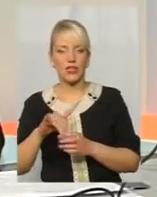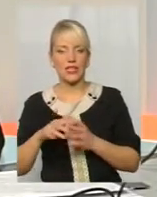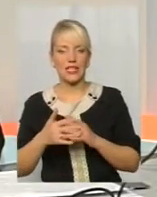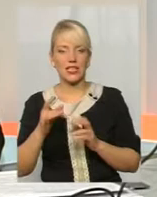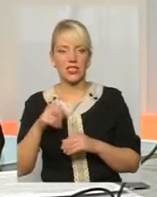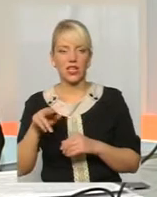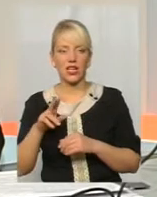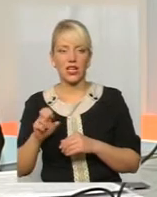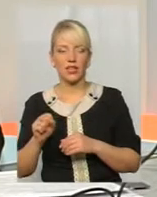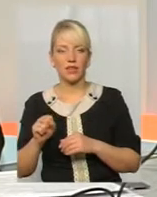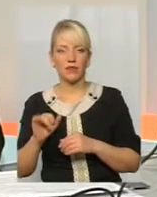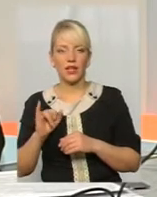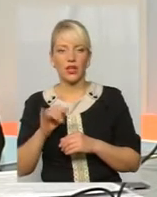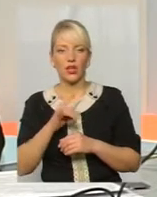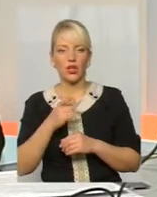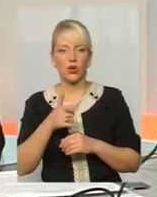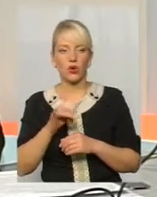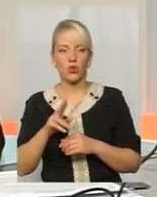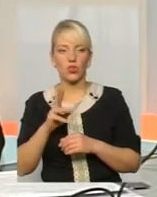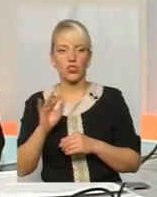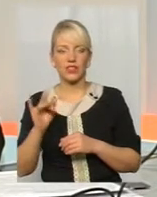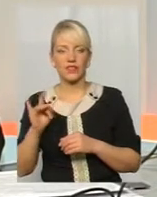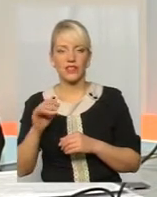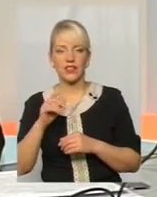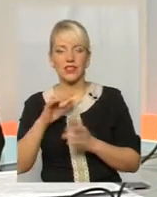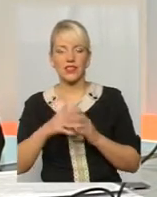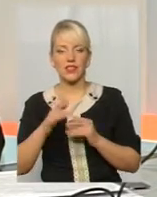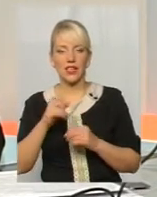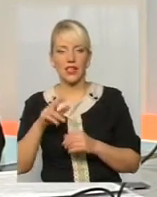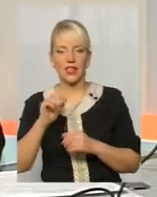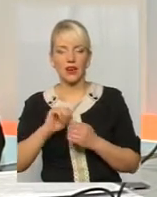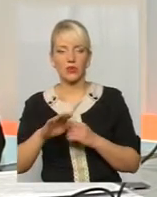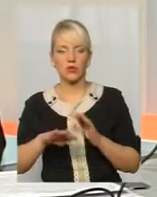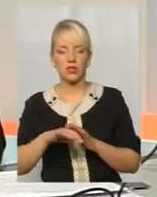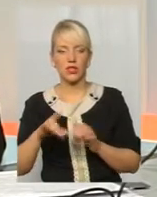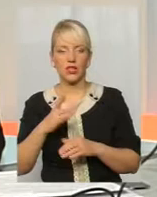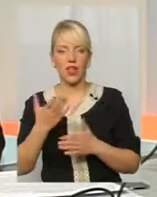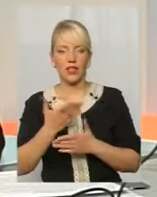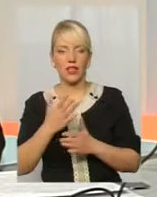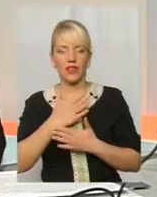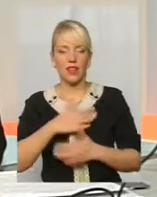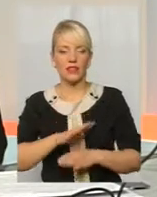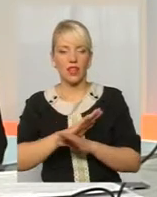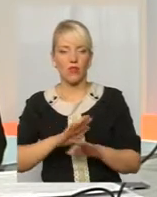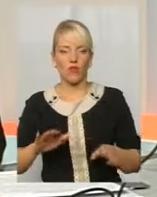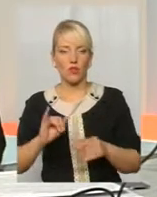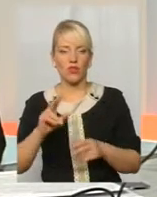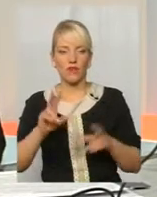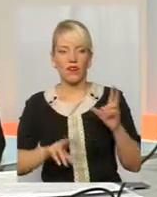ради та Грушківської сільської ради Кам'янець-Подільського району, які не задоволені і вважають,